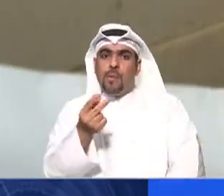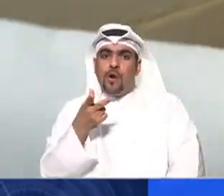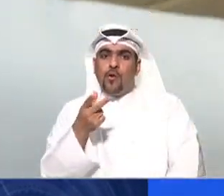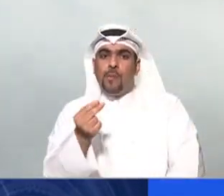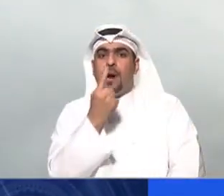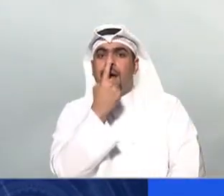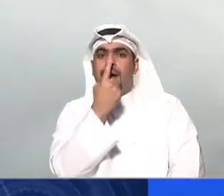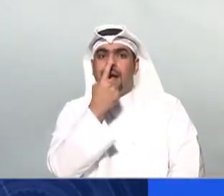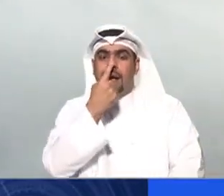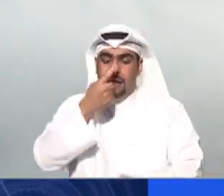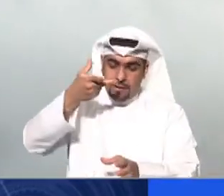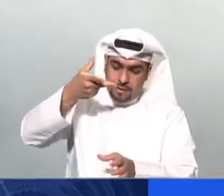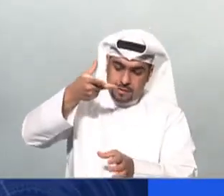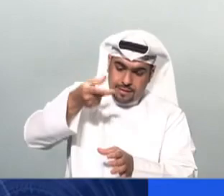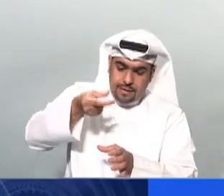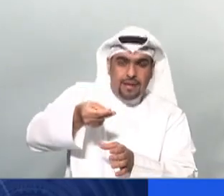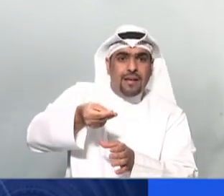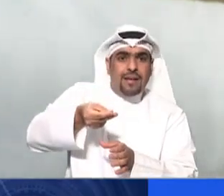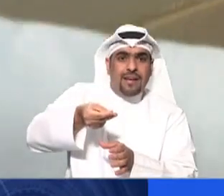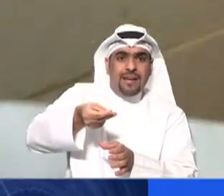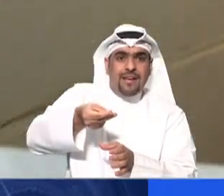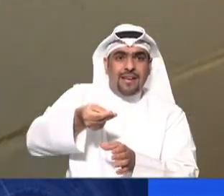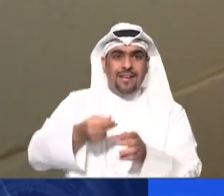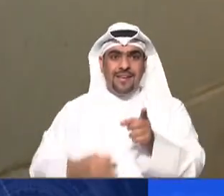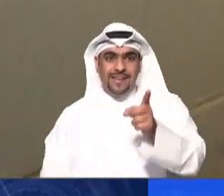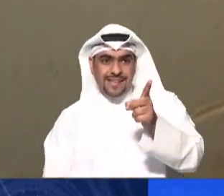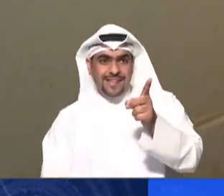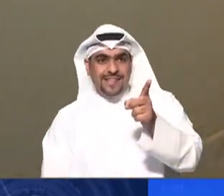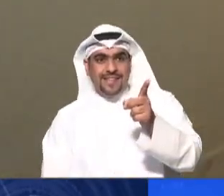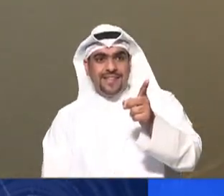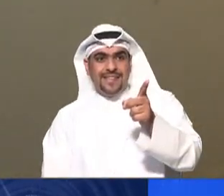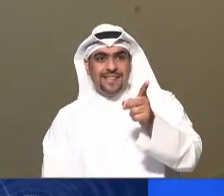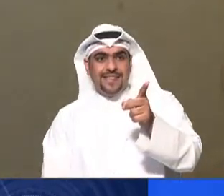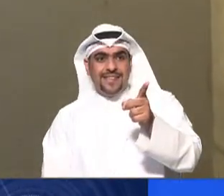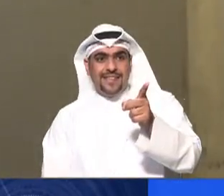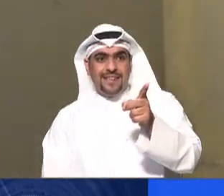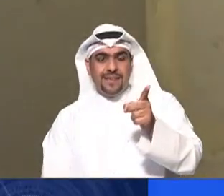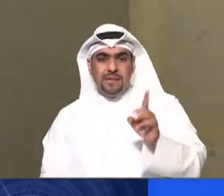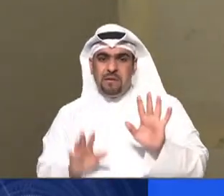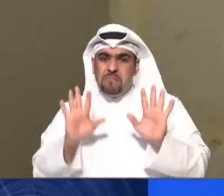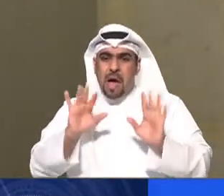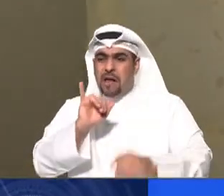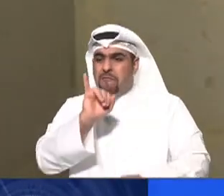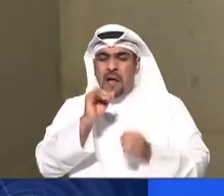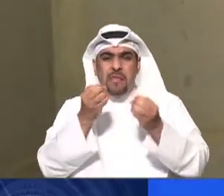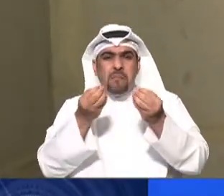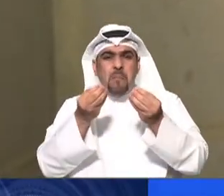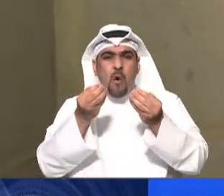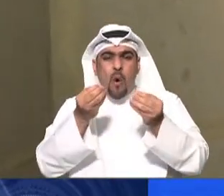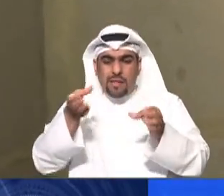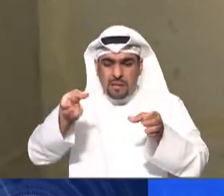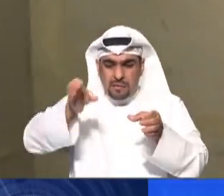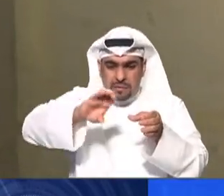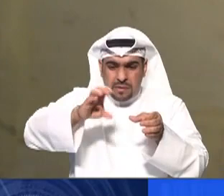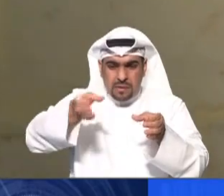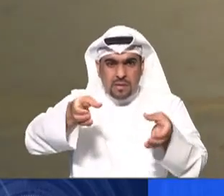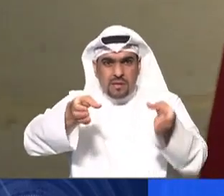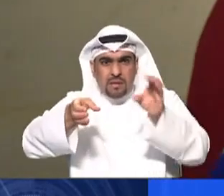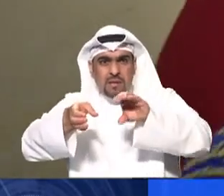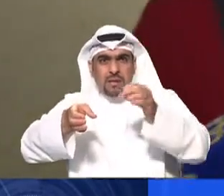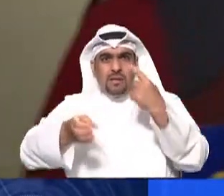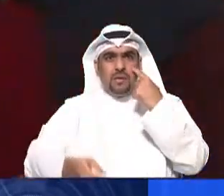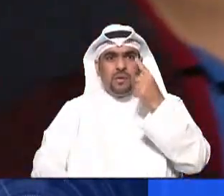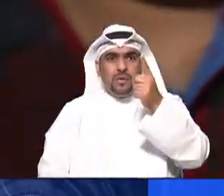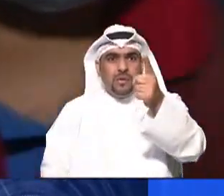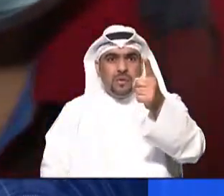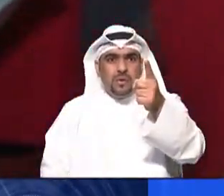بهالطريقة هذه، وبهالطريقة أول المواد هذه اللي يفكون فيها العلب، وهذه المواد كلها العطرية